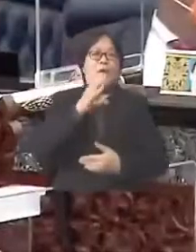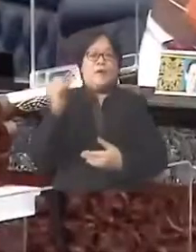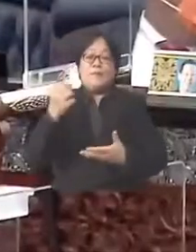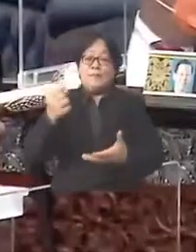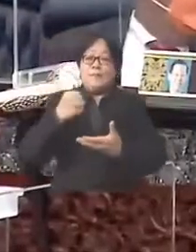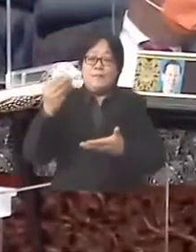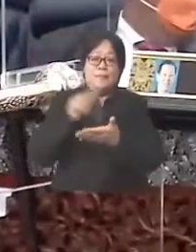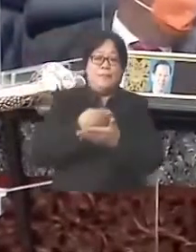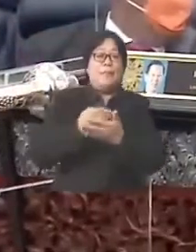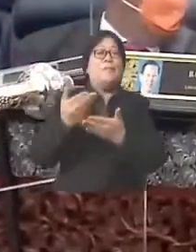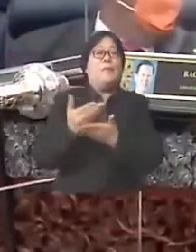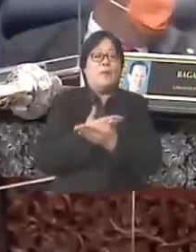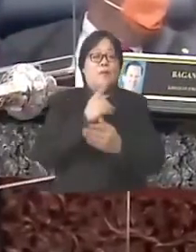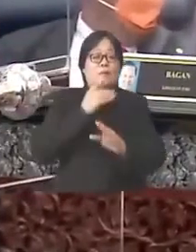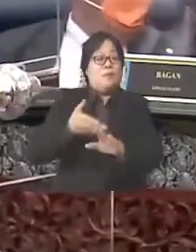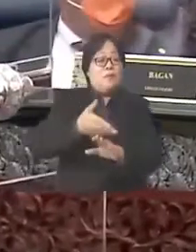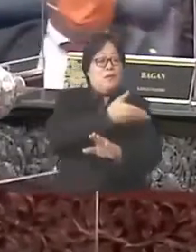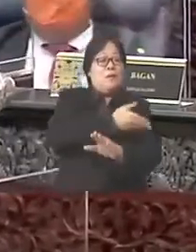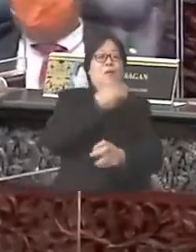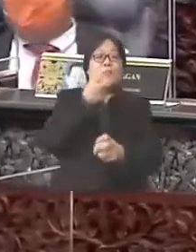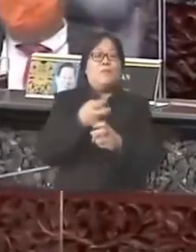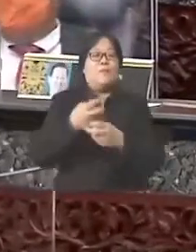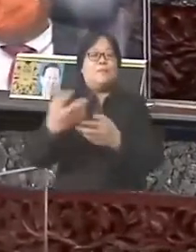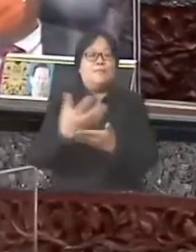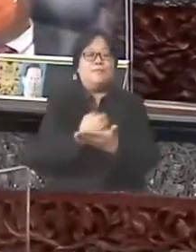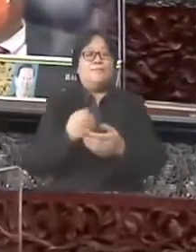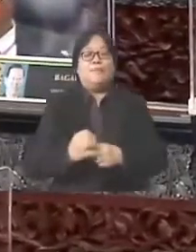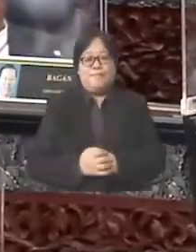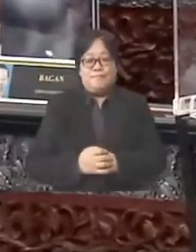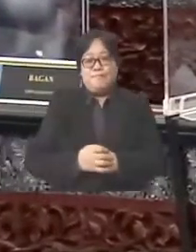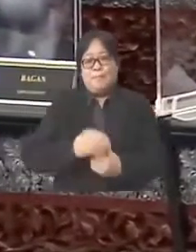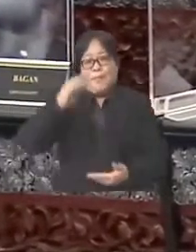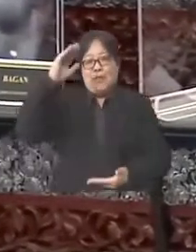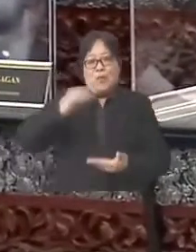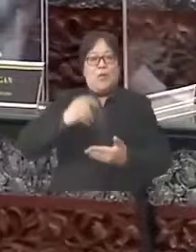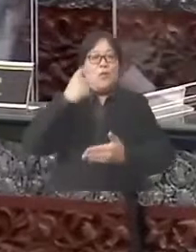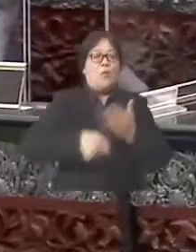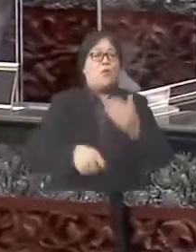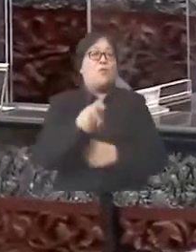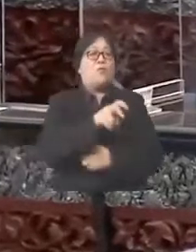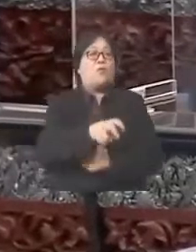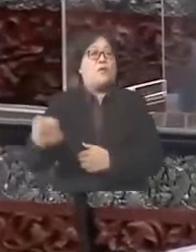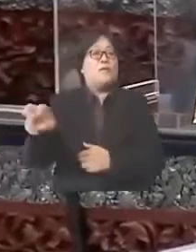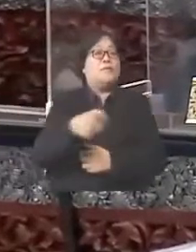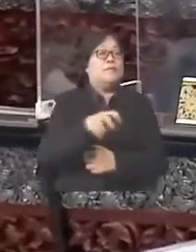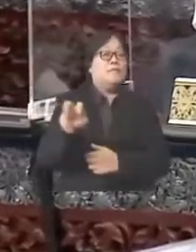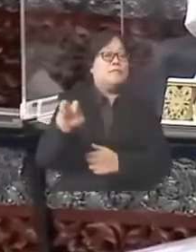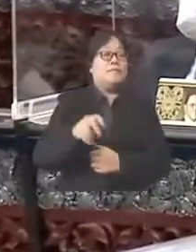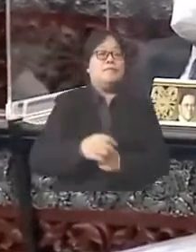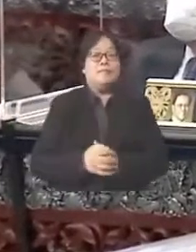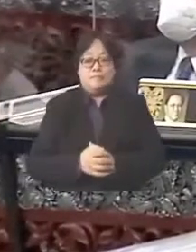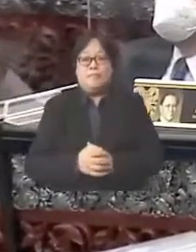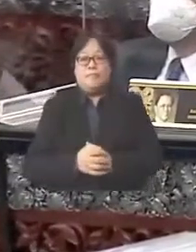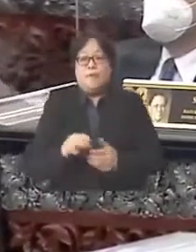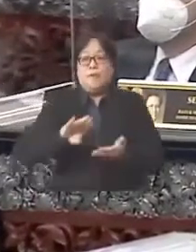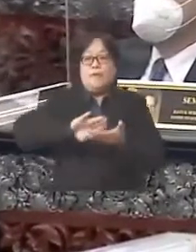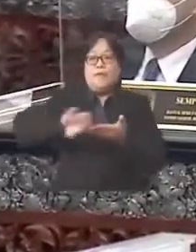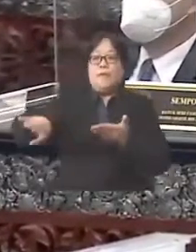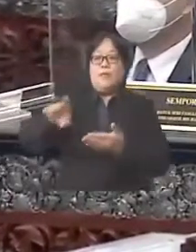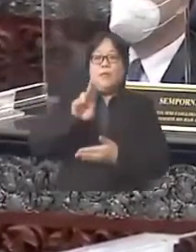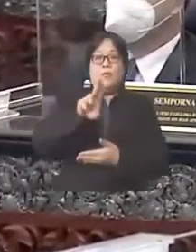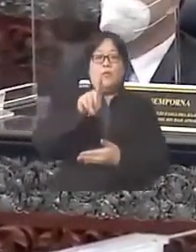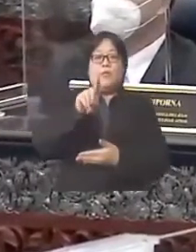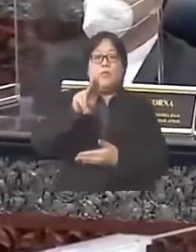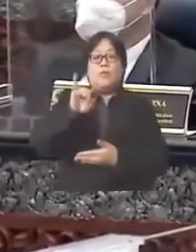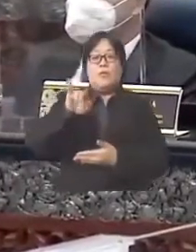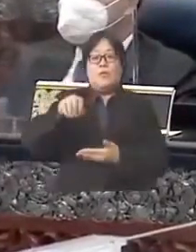mendapatkan pembiayaan baru yang sebelum ini suka diperolehi untuk mengurangkan outside kontak transaksi pengecualian